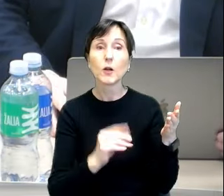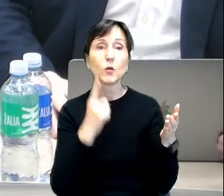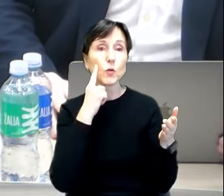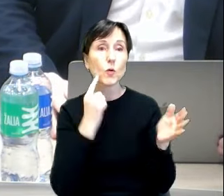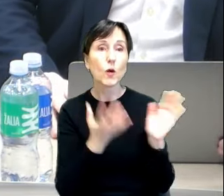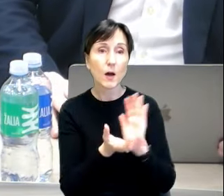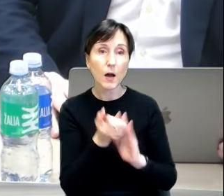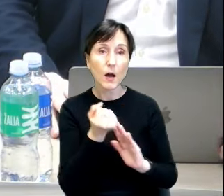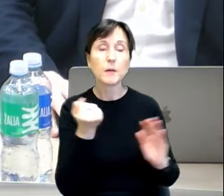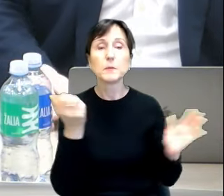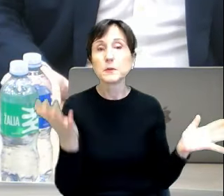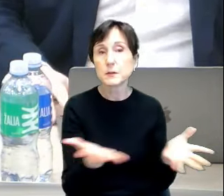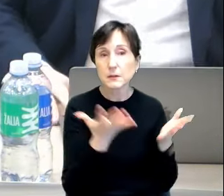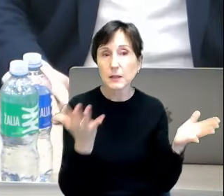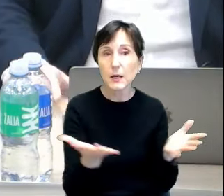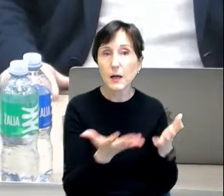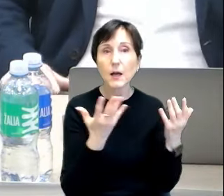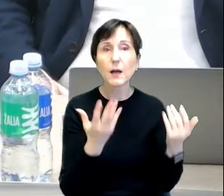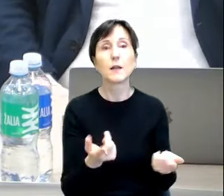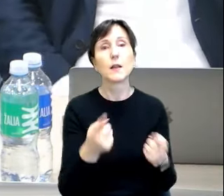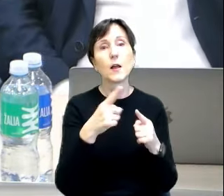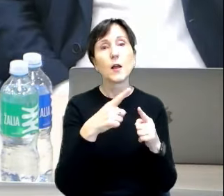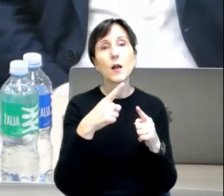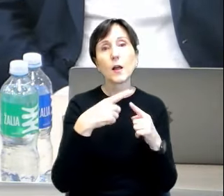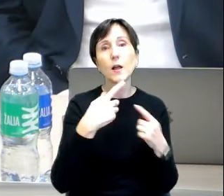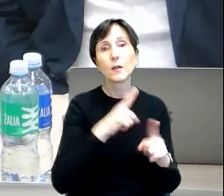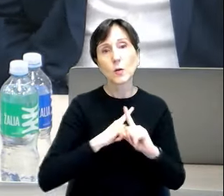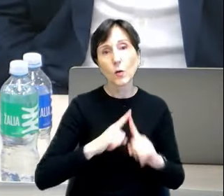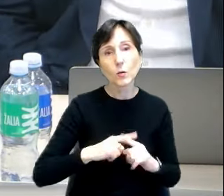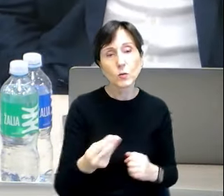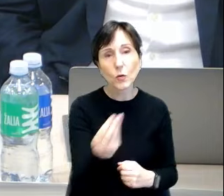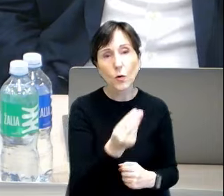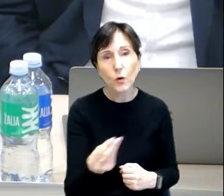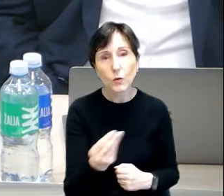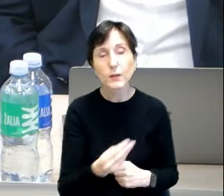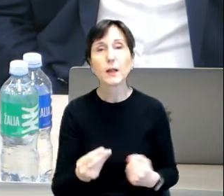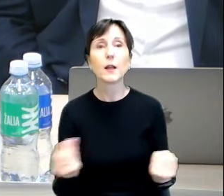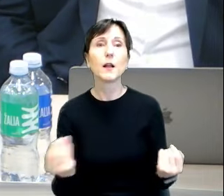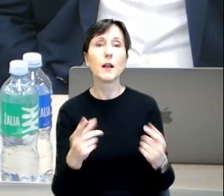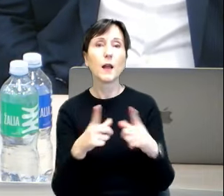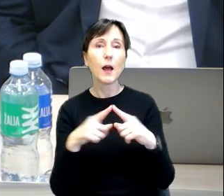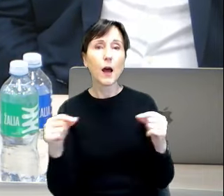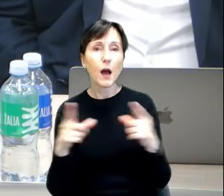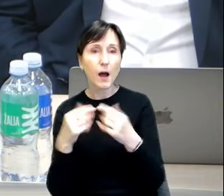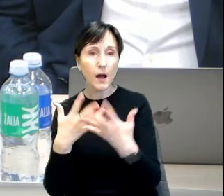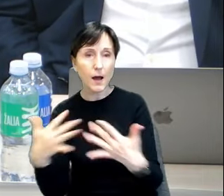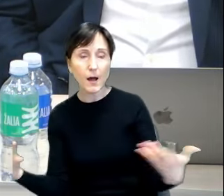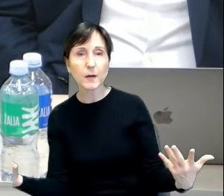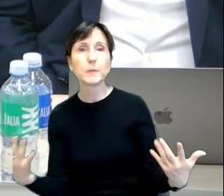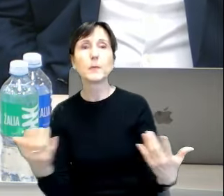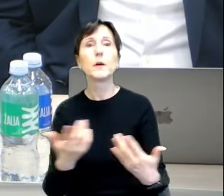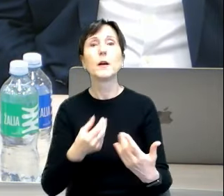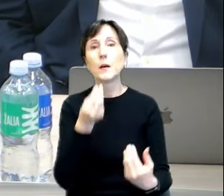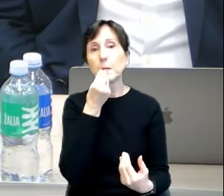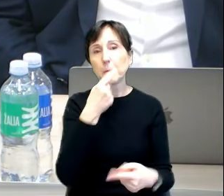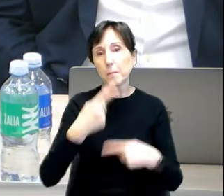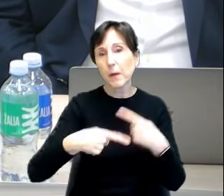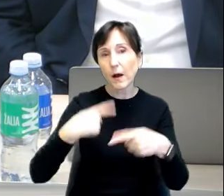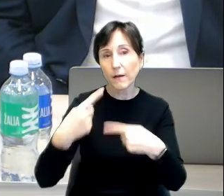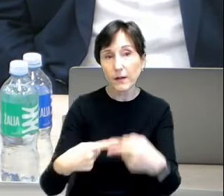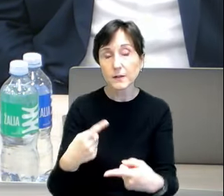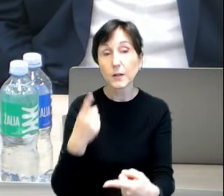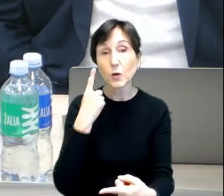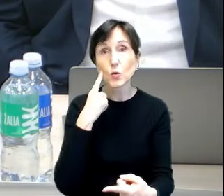skatinti tautodailę m reiškia amatus kulinarinį paveldą ir to pasekoje norima